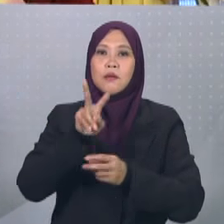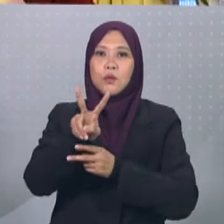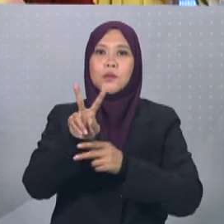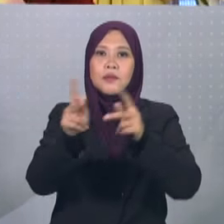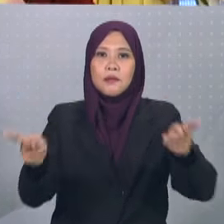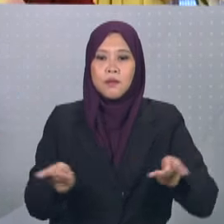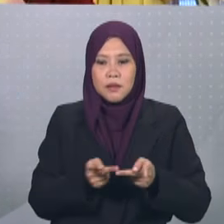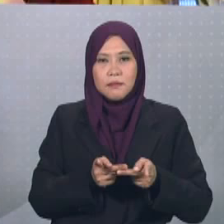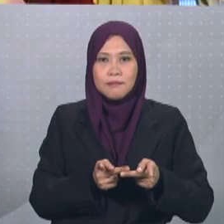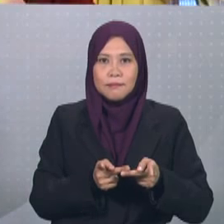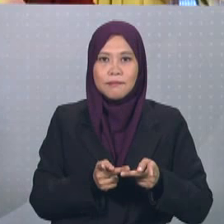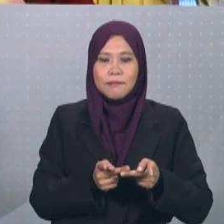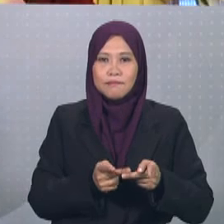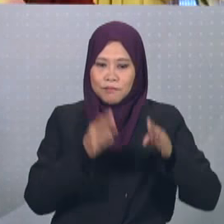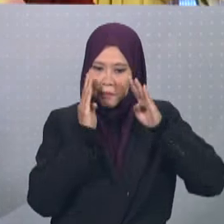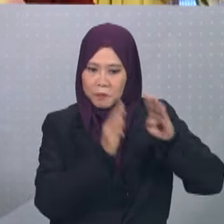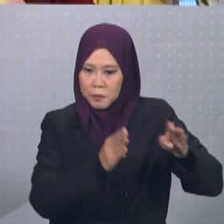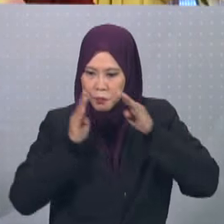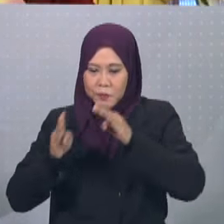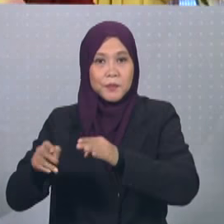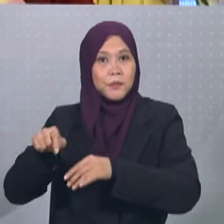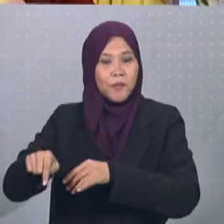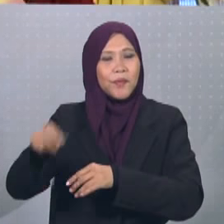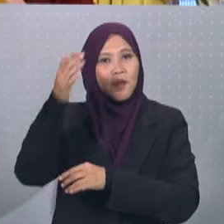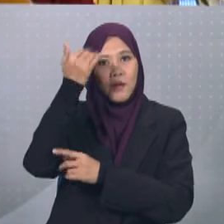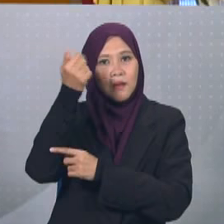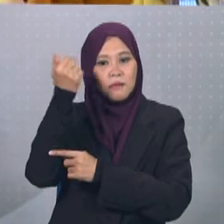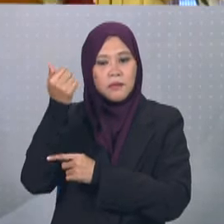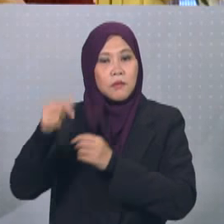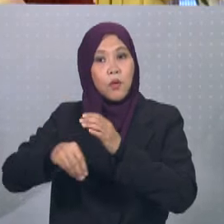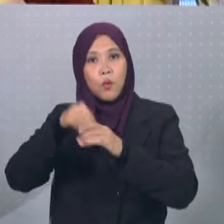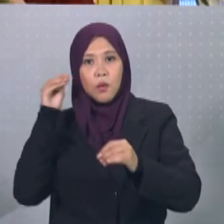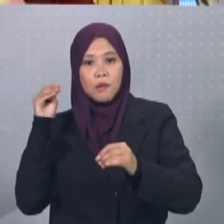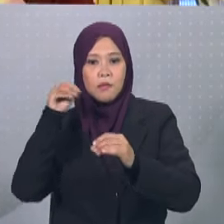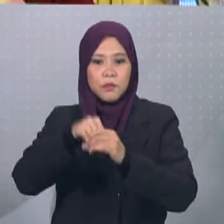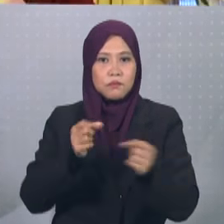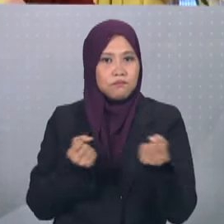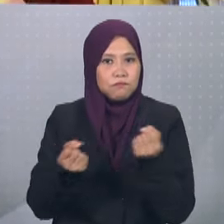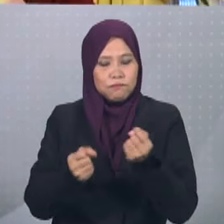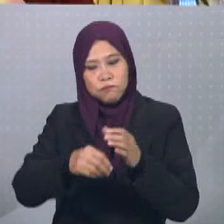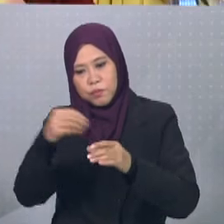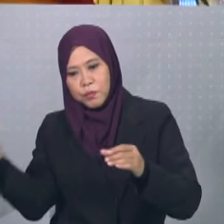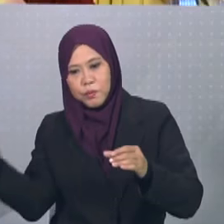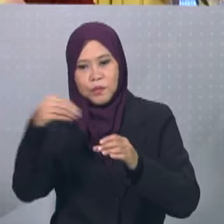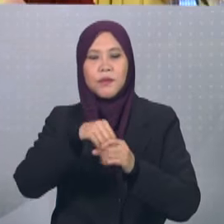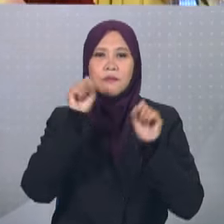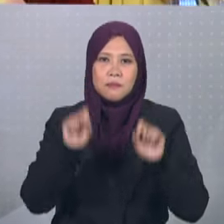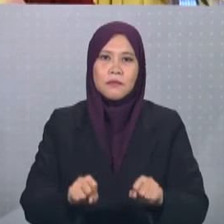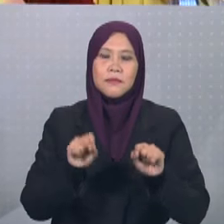ini dan untuk memastikan bahawa perjalanan keluar masuk daripada daerah ini dapat